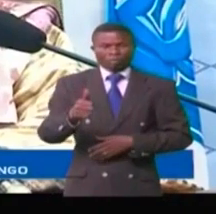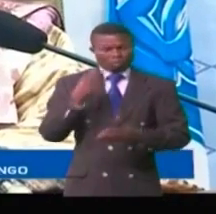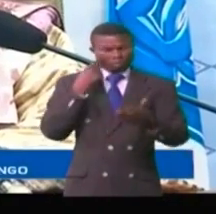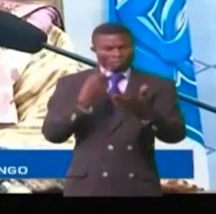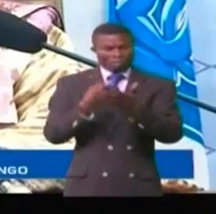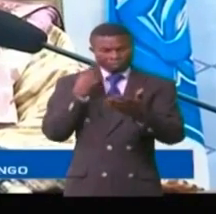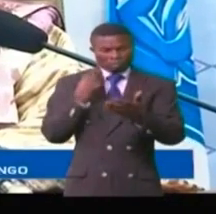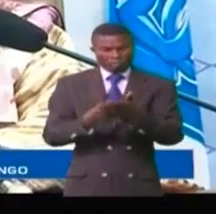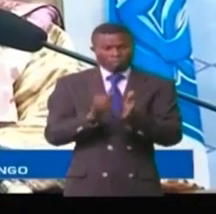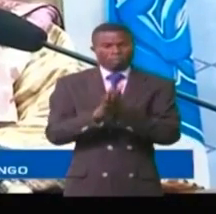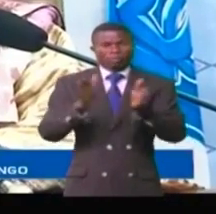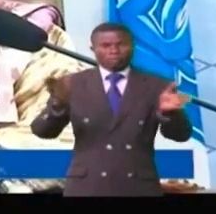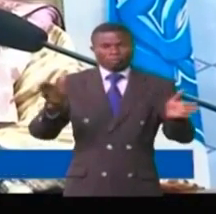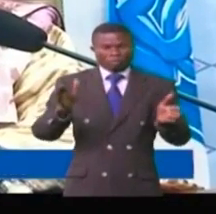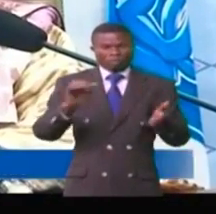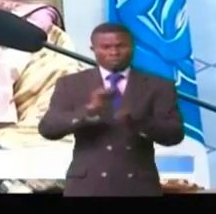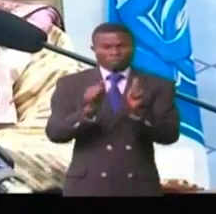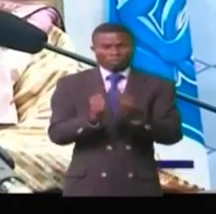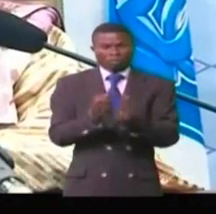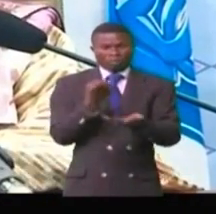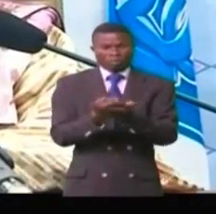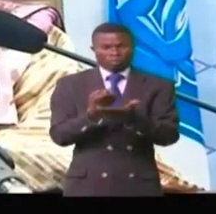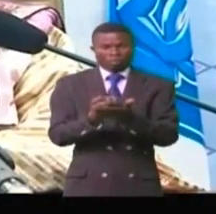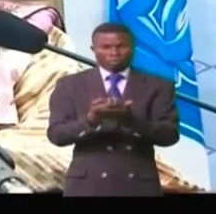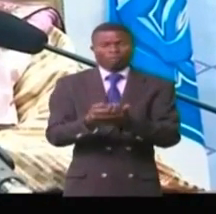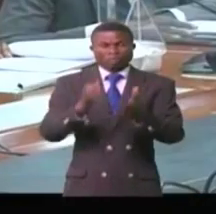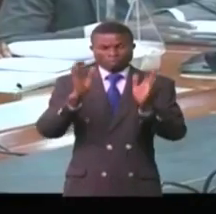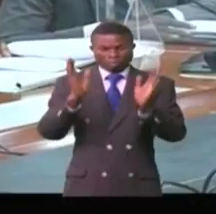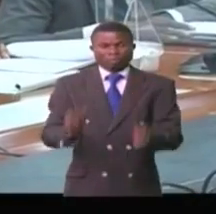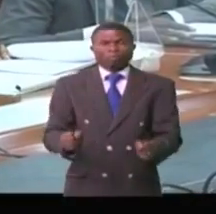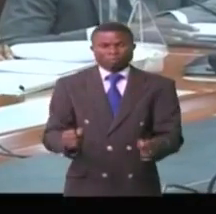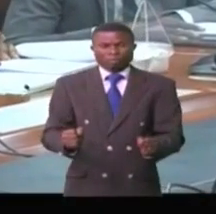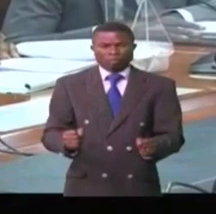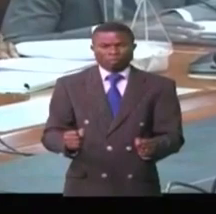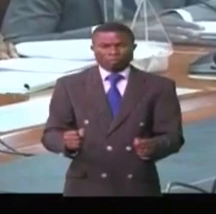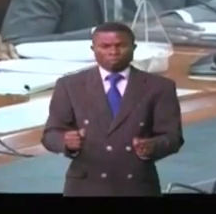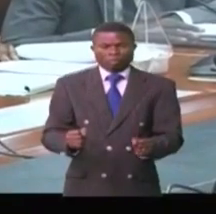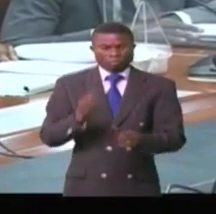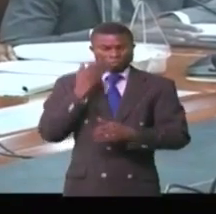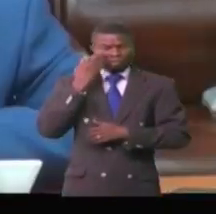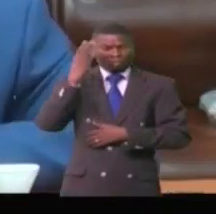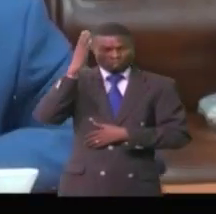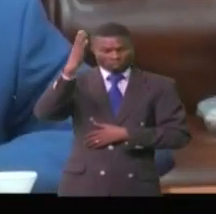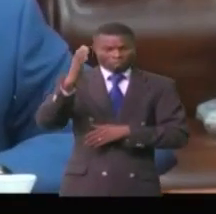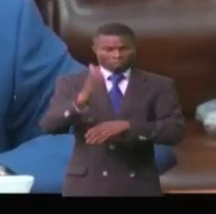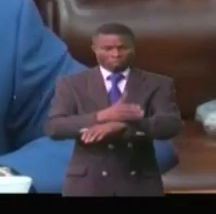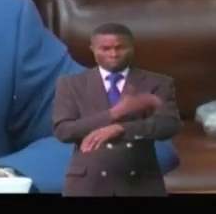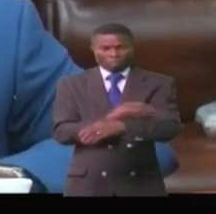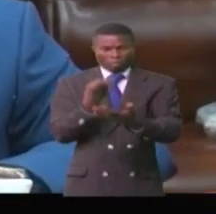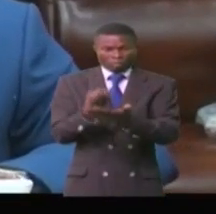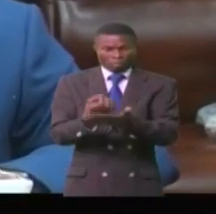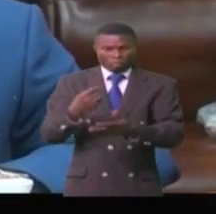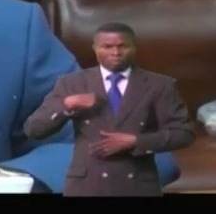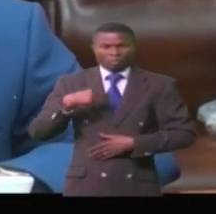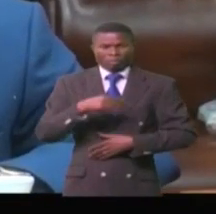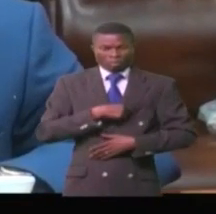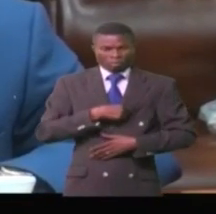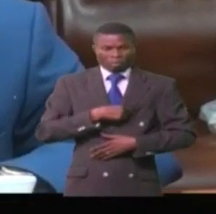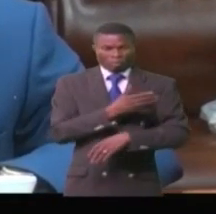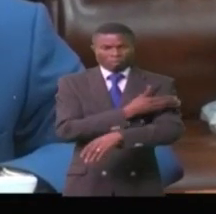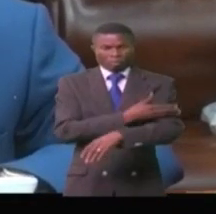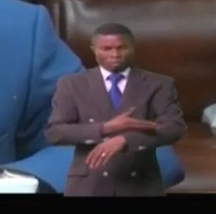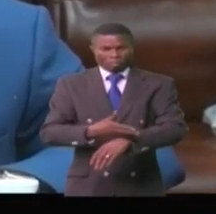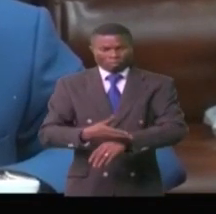constatons que globalement, le cadre macroéconomique reste stable. Et les perspectives de croissance de notre économie sont bonnes, elles